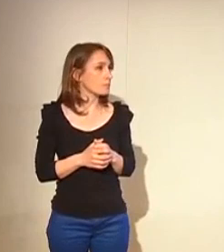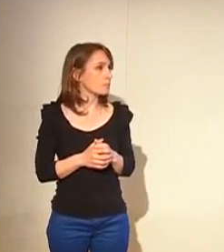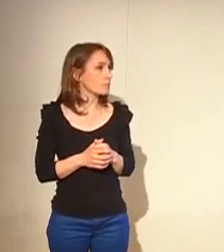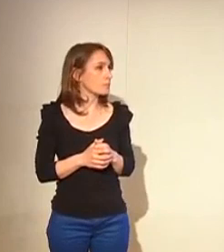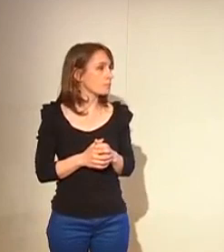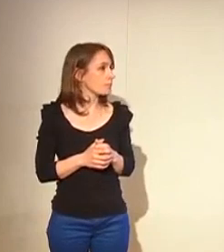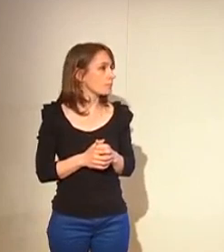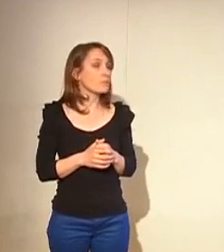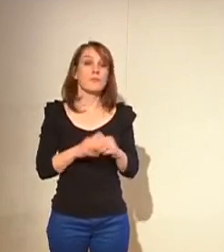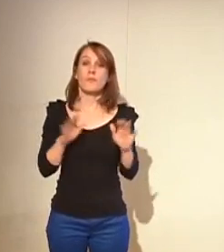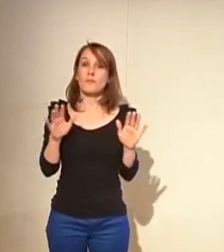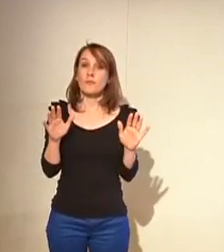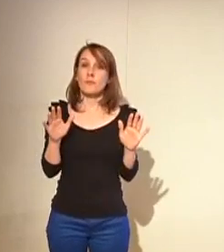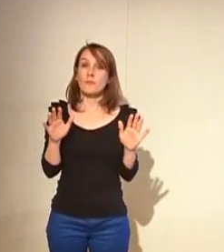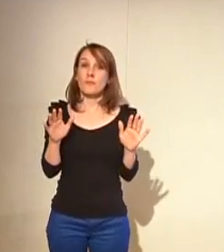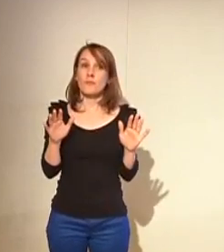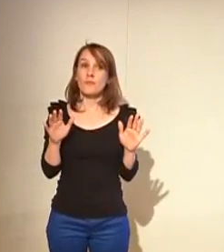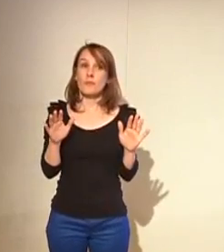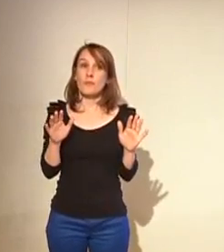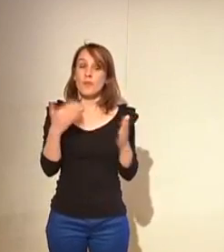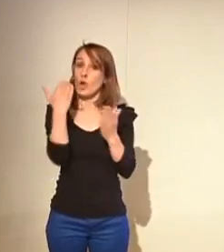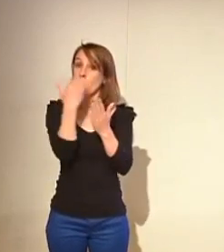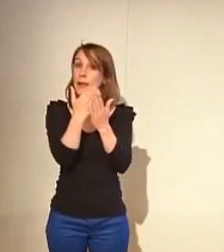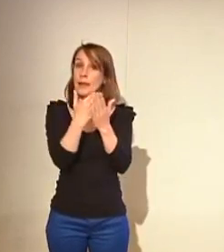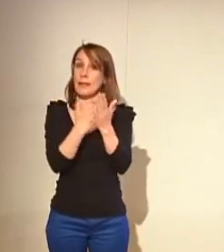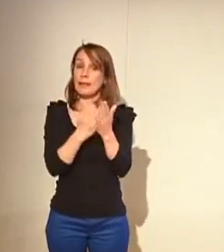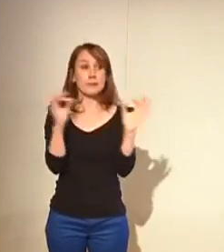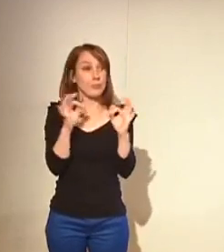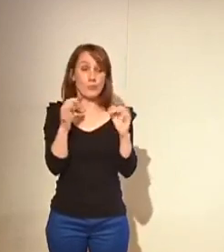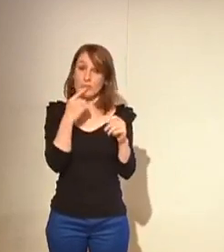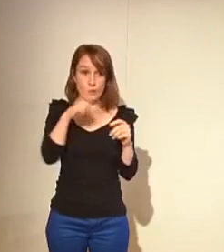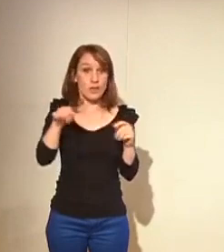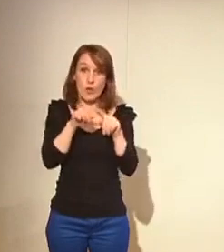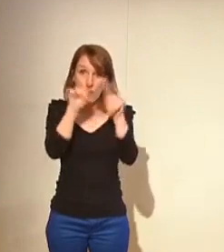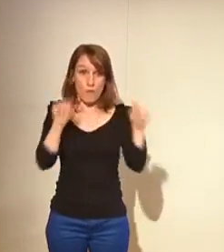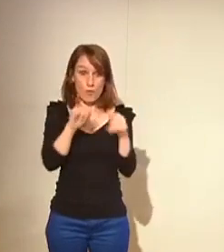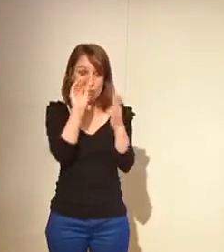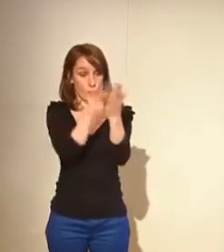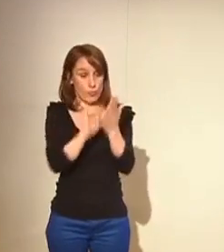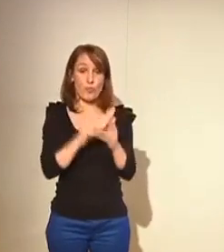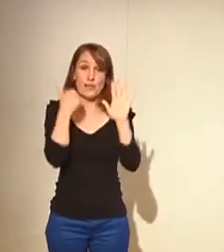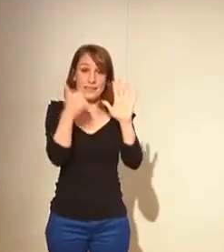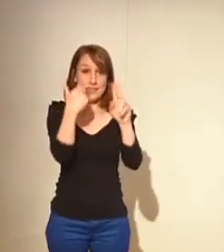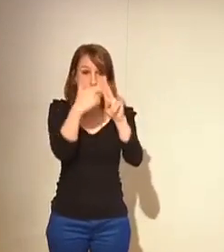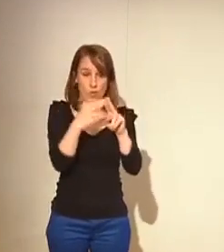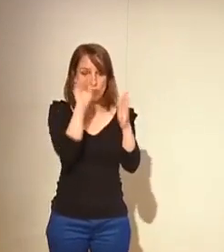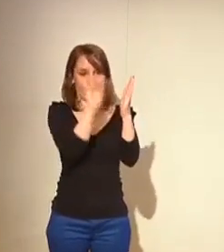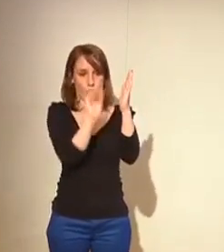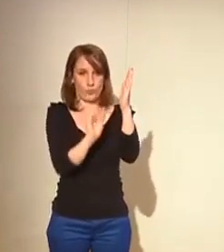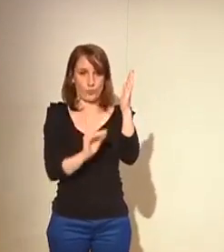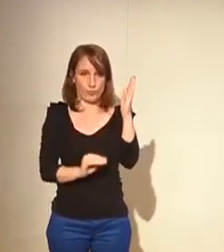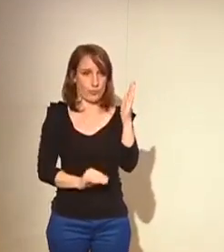liste donc ce ce n'est pas un scrutin de list donc il faut mettre sinon sur le bulletin et nous compterons les n contons